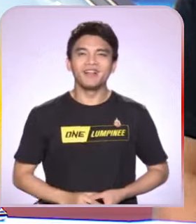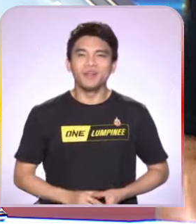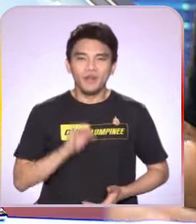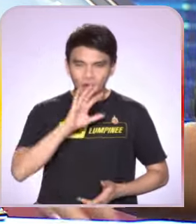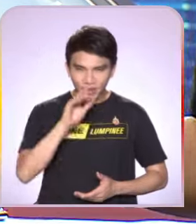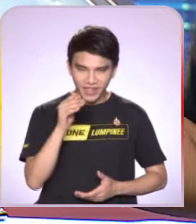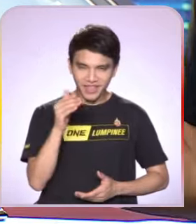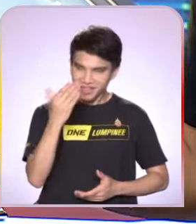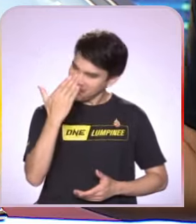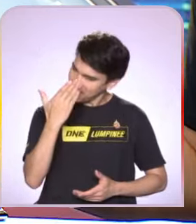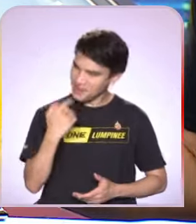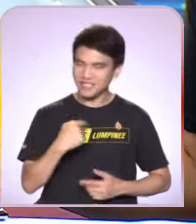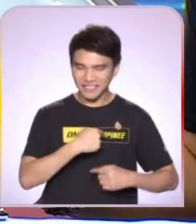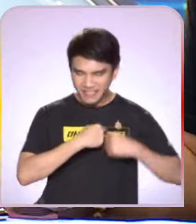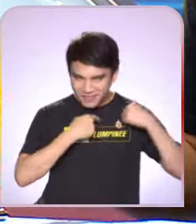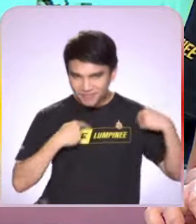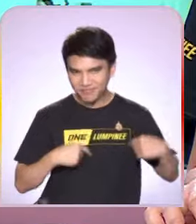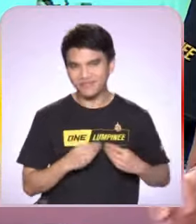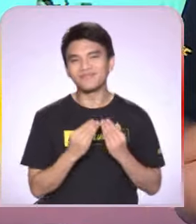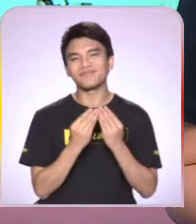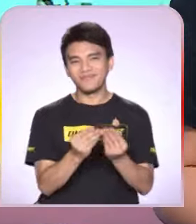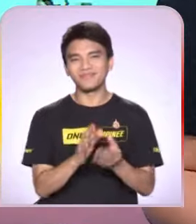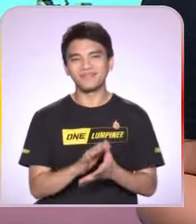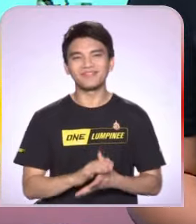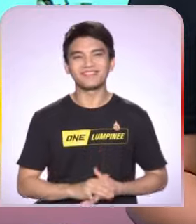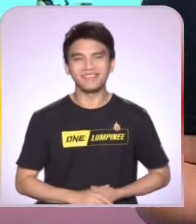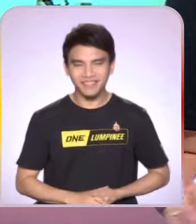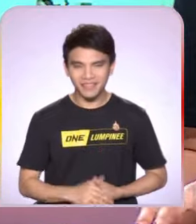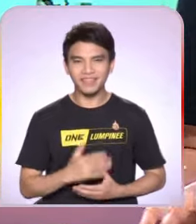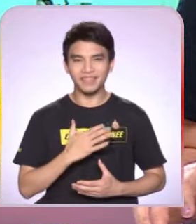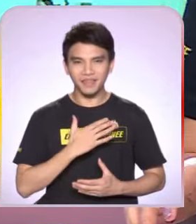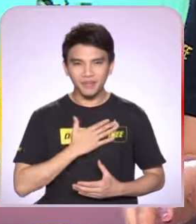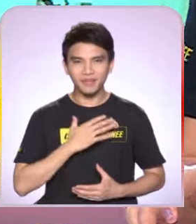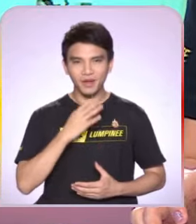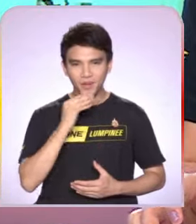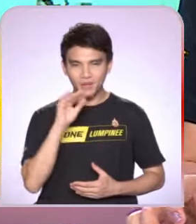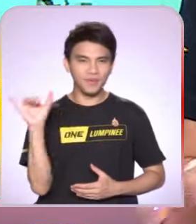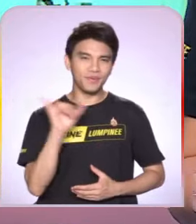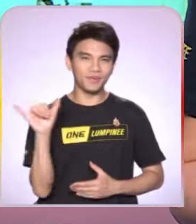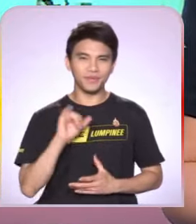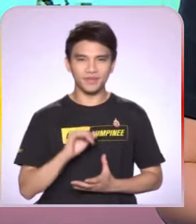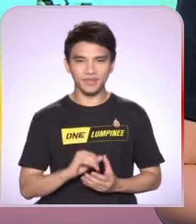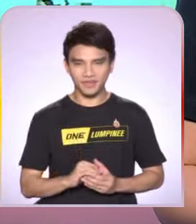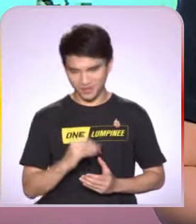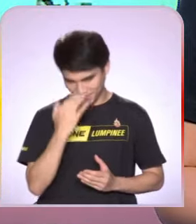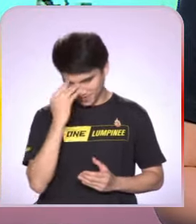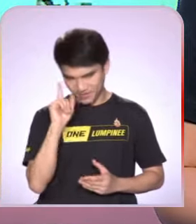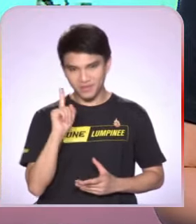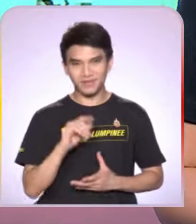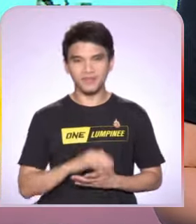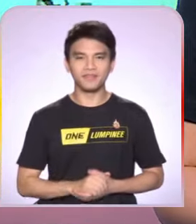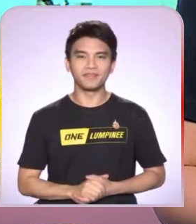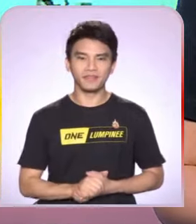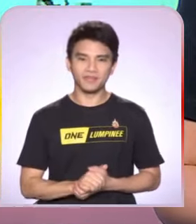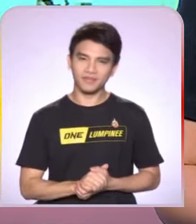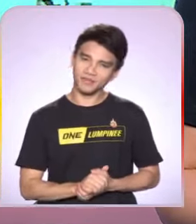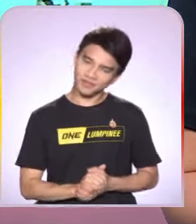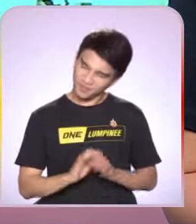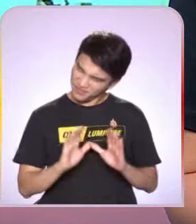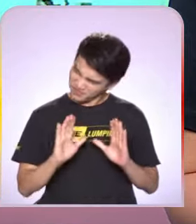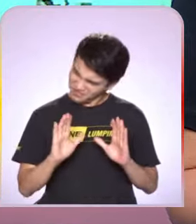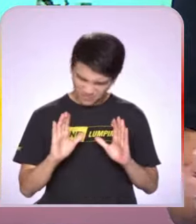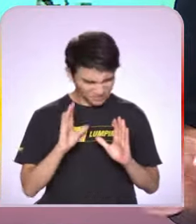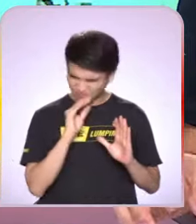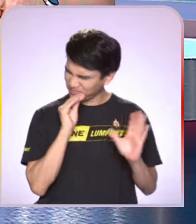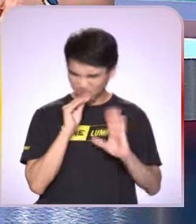อกเลยว่าทั้งใจเล็กทั้งใจ ผมยังไม่พูดว่าเชียร์ใครเดี๋ยวมันจะ ไม่พูดนะไม่พูด